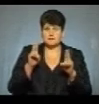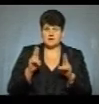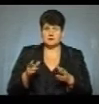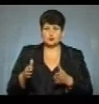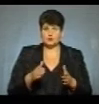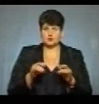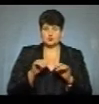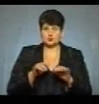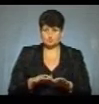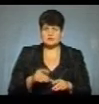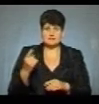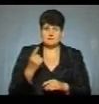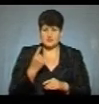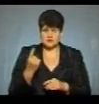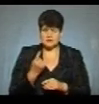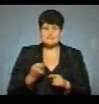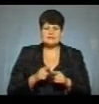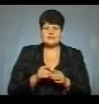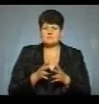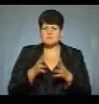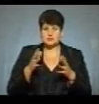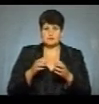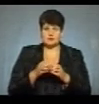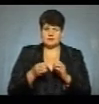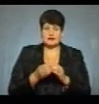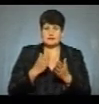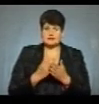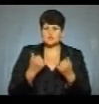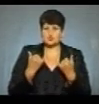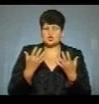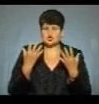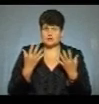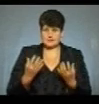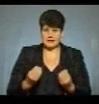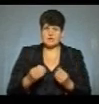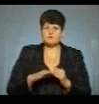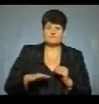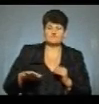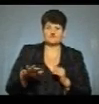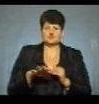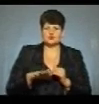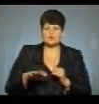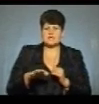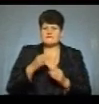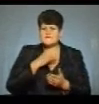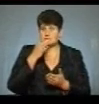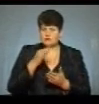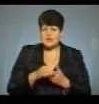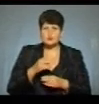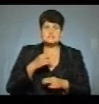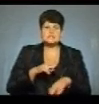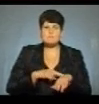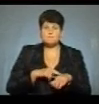правил дорожнього руху. Це в першу чергу. Це найбільша проблематика є на сьогоднішній день як і в зоні відповідальності